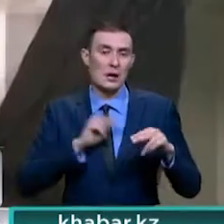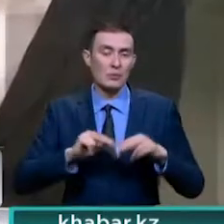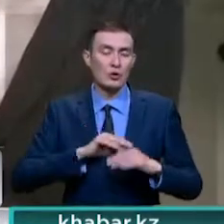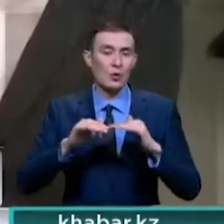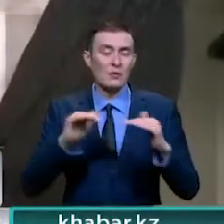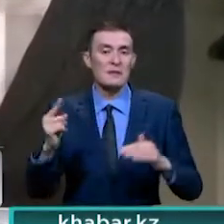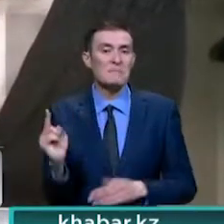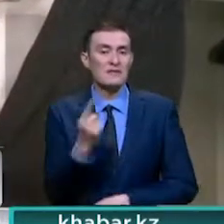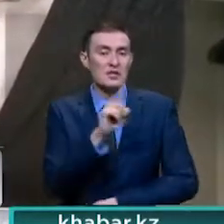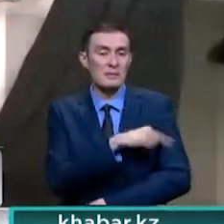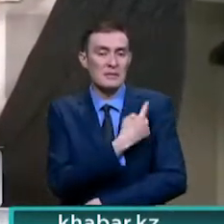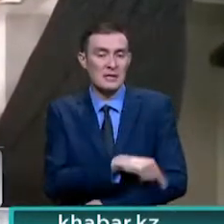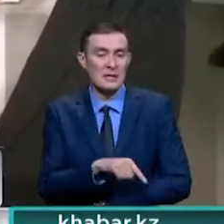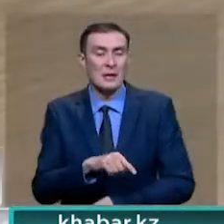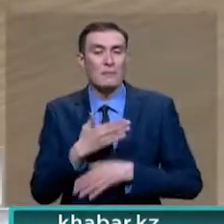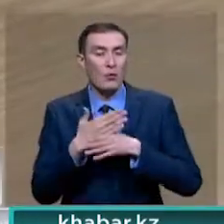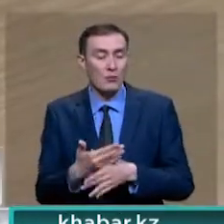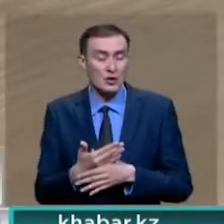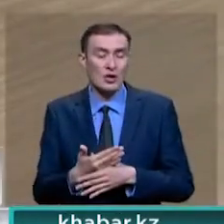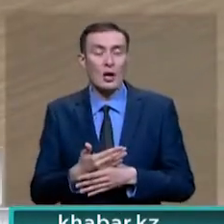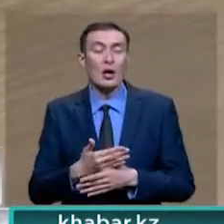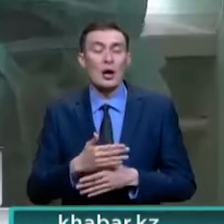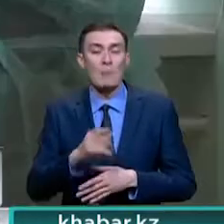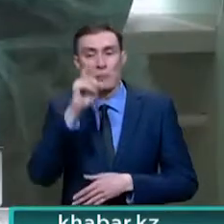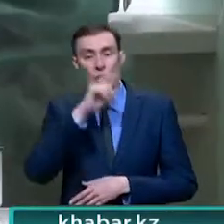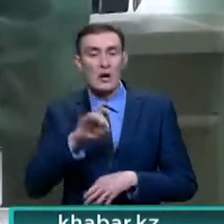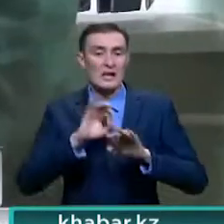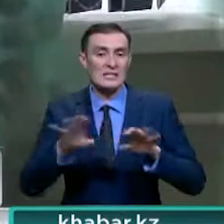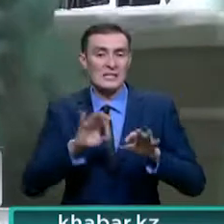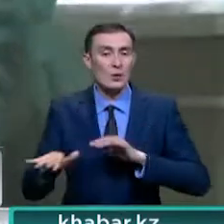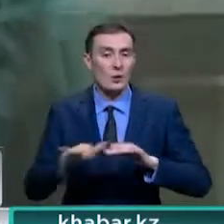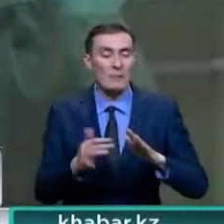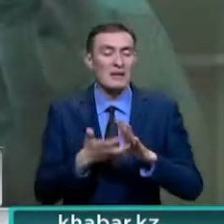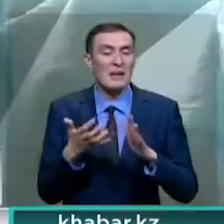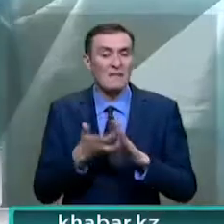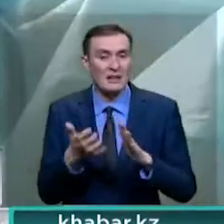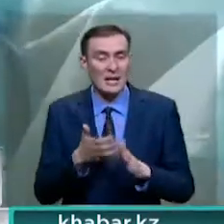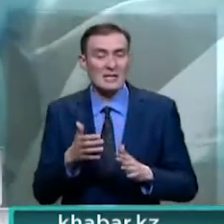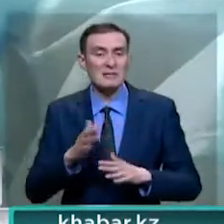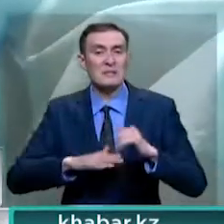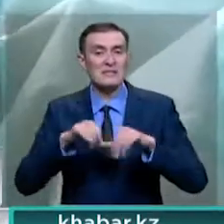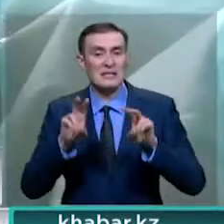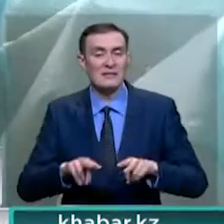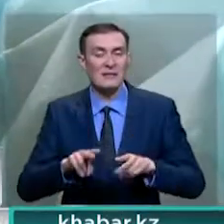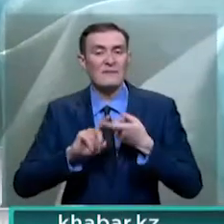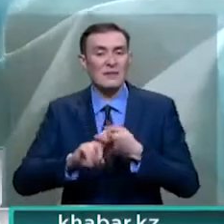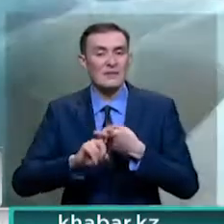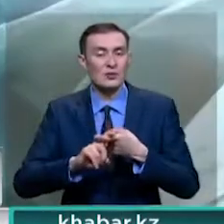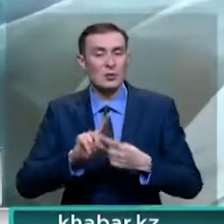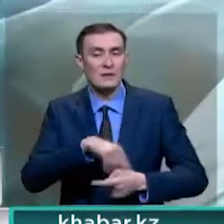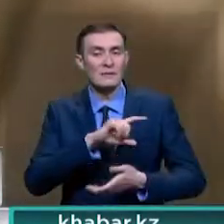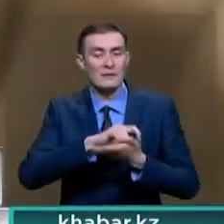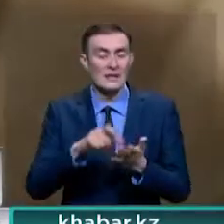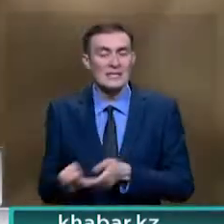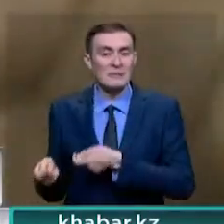уровне первичной медико-санитарной помощи. Плохо идет разъяснительная кампания, не хватает и кадров в инфекционках. С